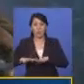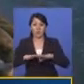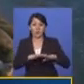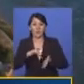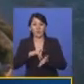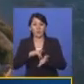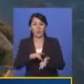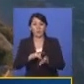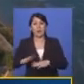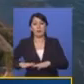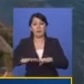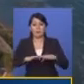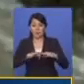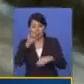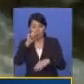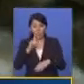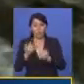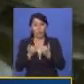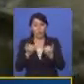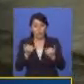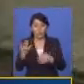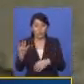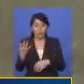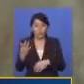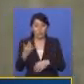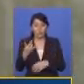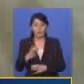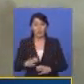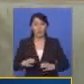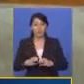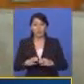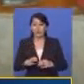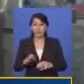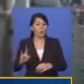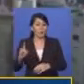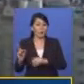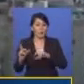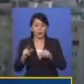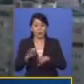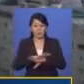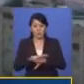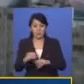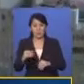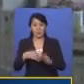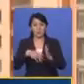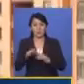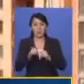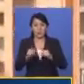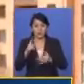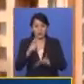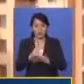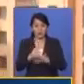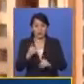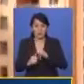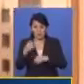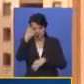бағытына. Инвесторларды тартуға қолайлы жағдай қажет ақ. Әйтпесе, әйгілі компаниялар оңайлықпен келмесі хақ. Яғни инфрақұрылымды жақсарту міндеті тұр. Жыл